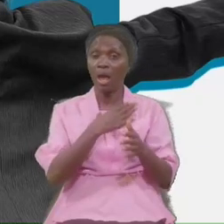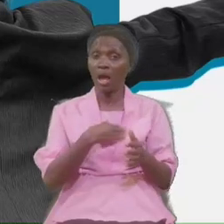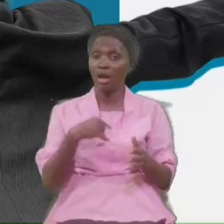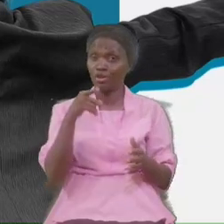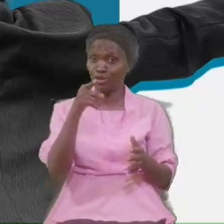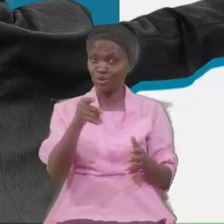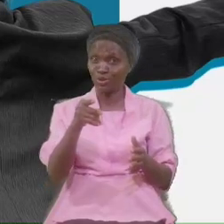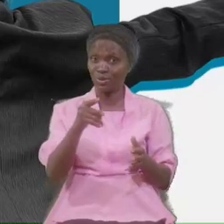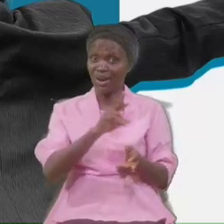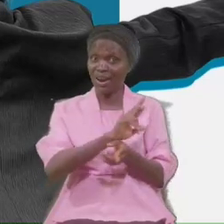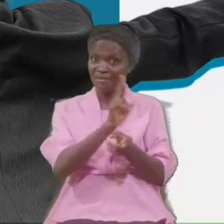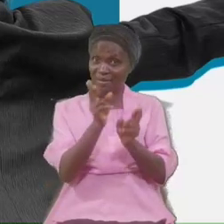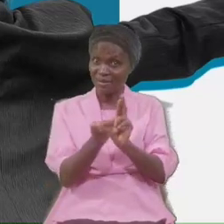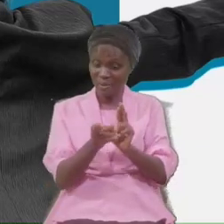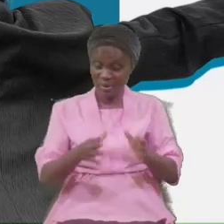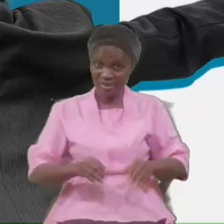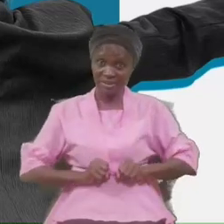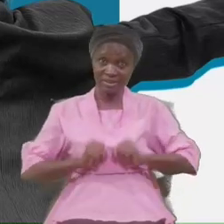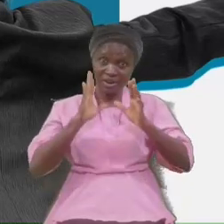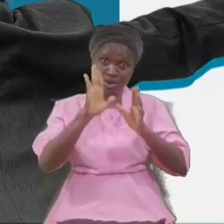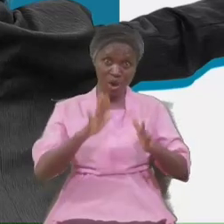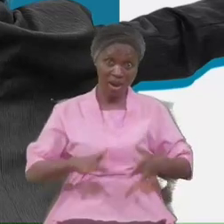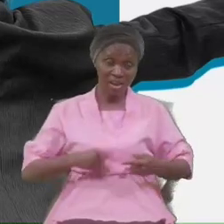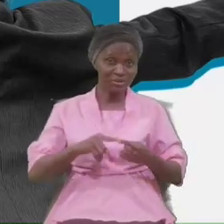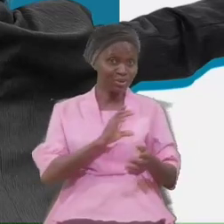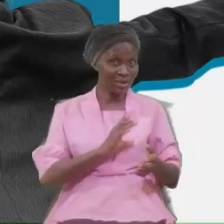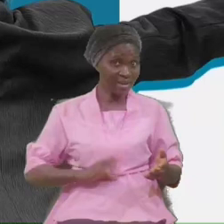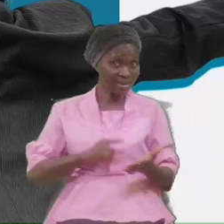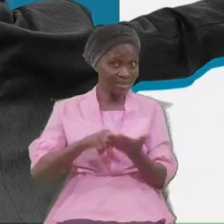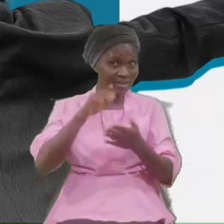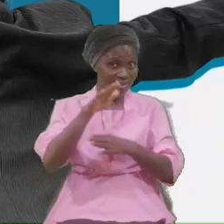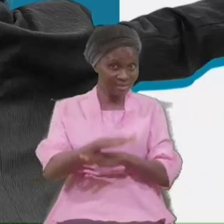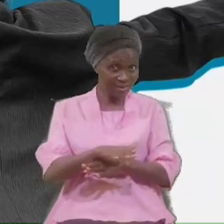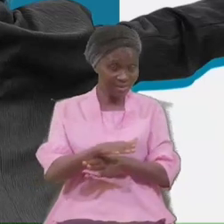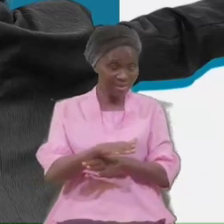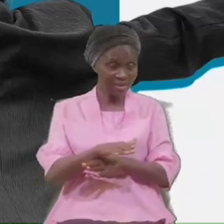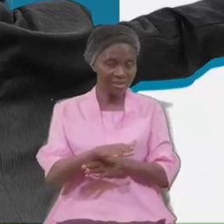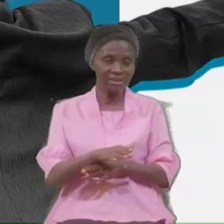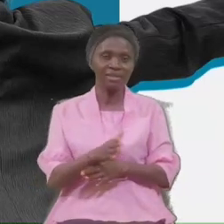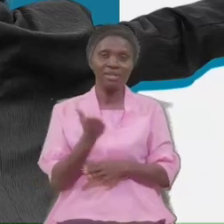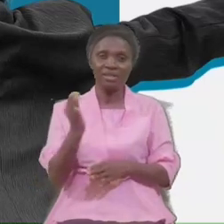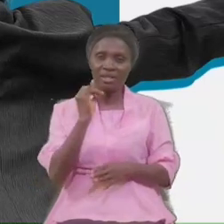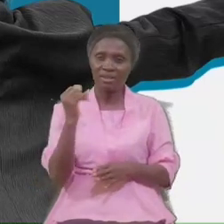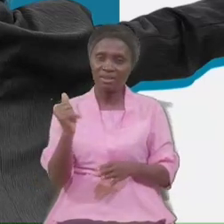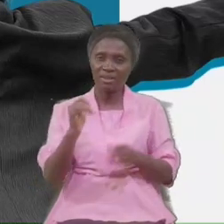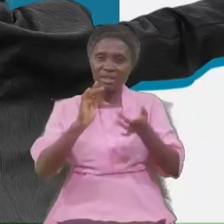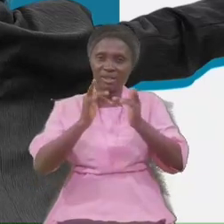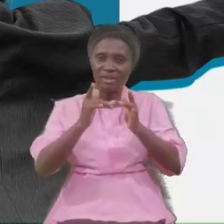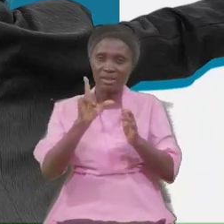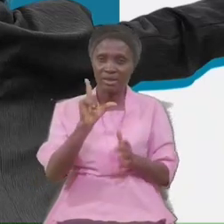et vous venez de donner votre vie au Seigneur après la prière du pasteur, il y a un lien